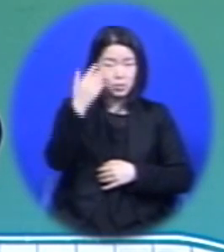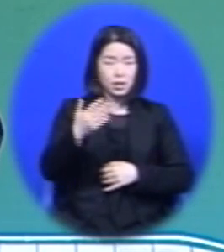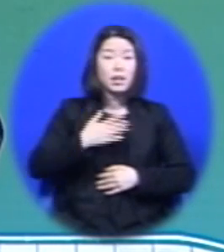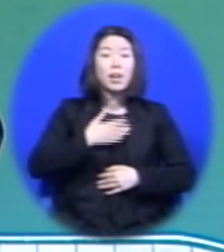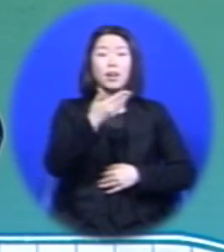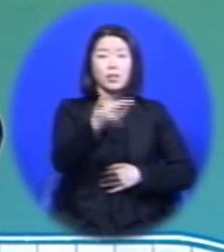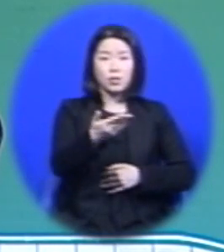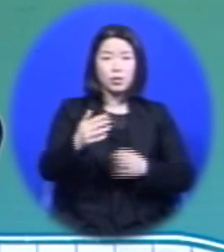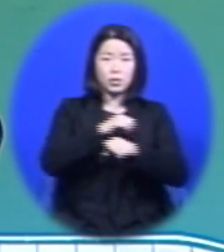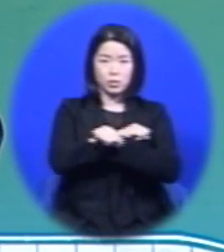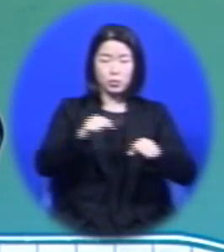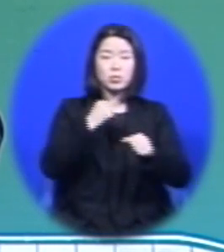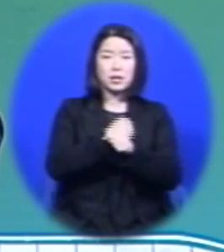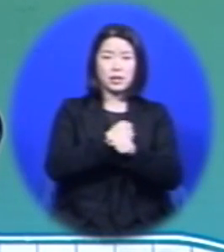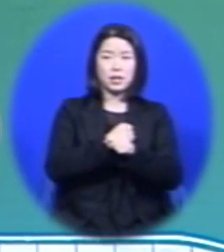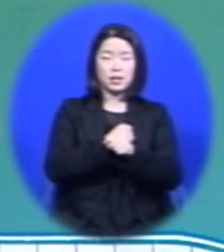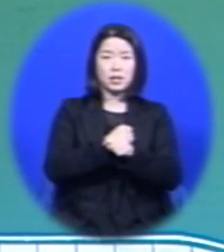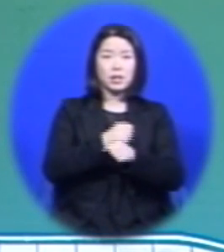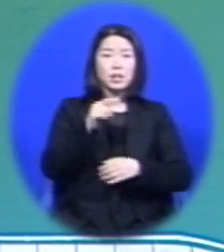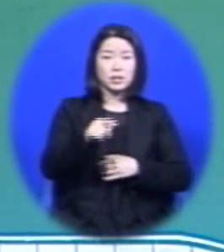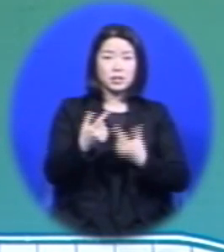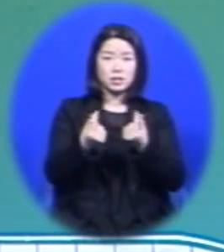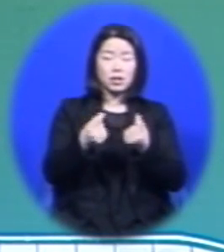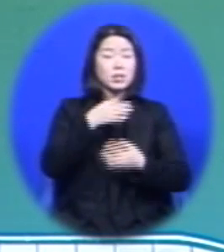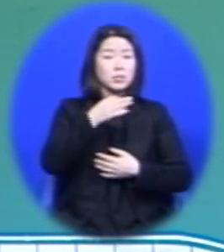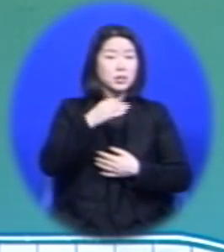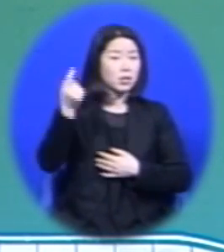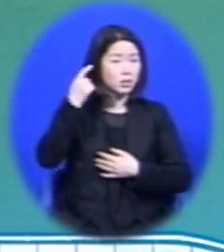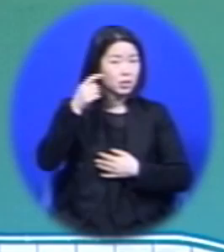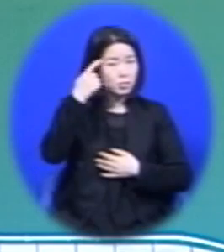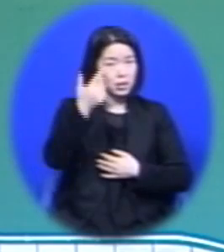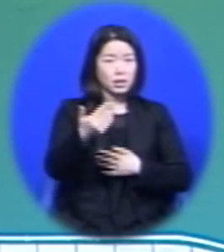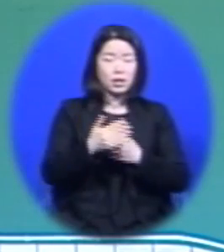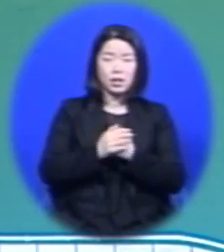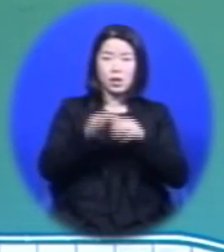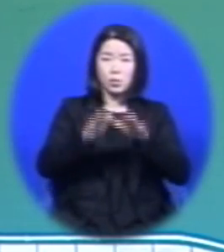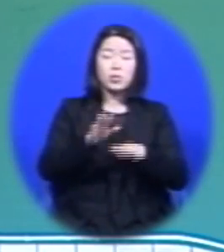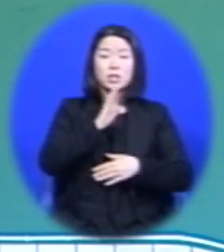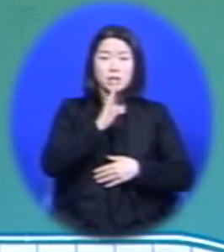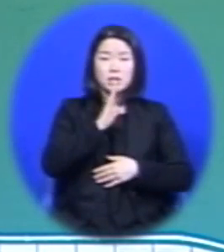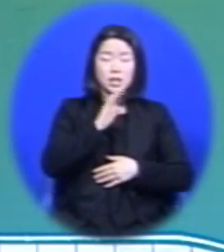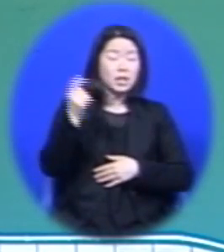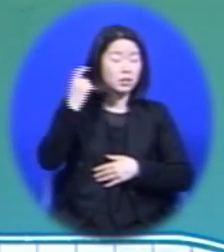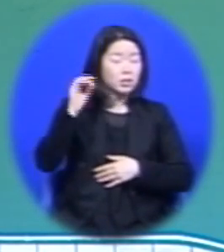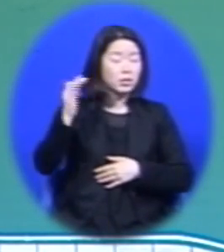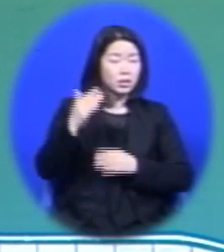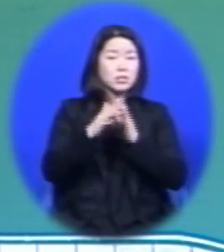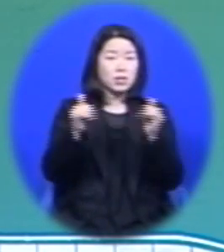용서한다. 그런 음성이 들리십니까? 오늘 진짜 들으셔야 할 분이